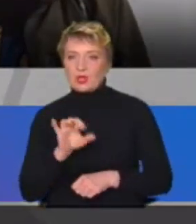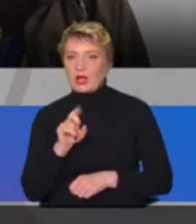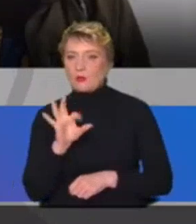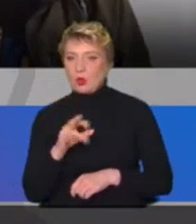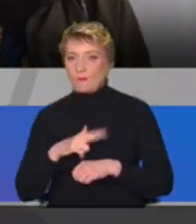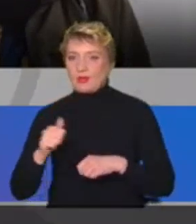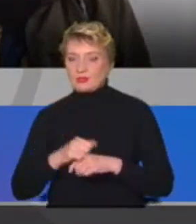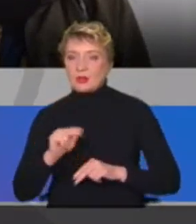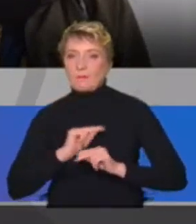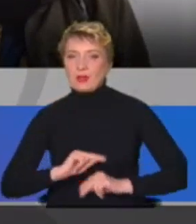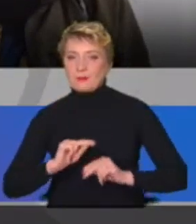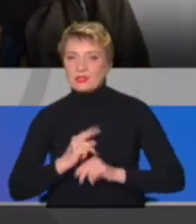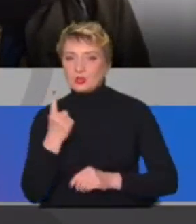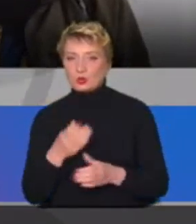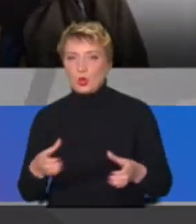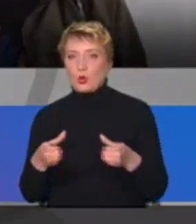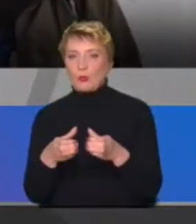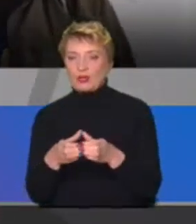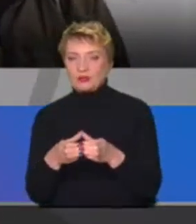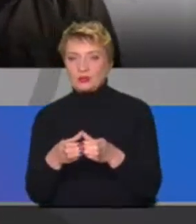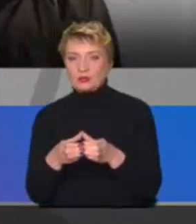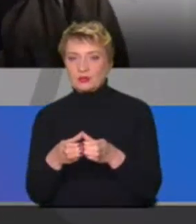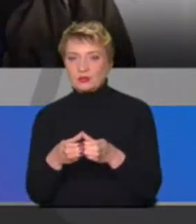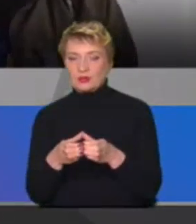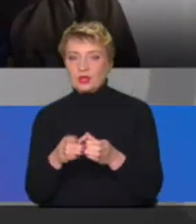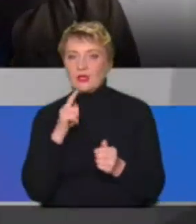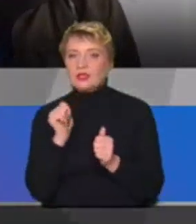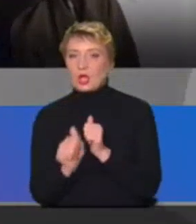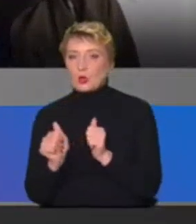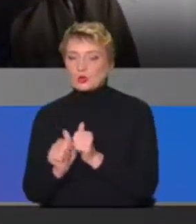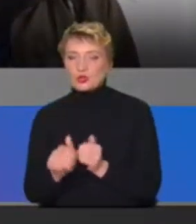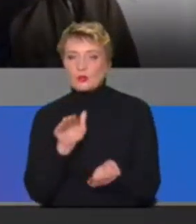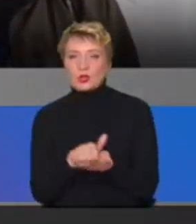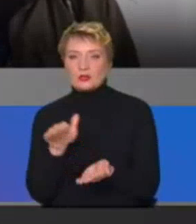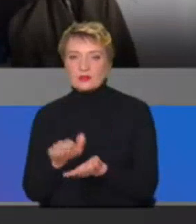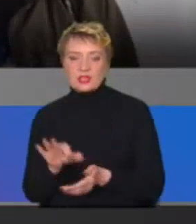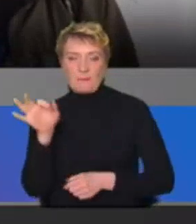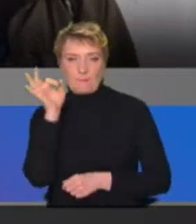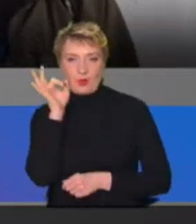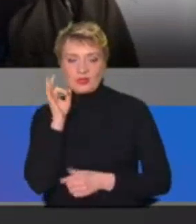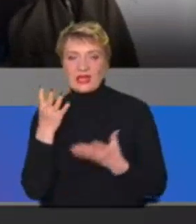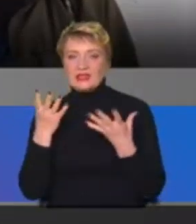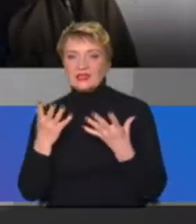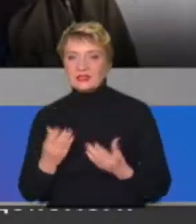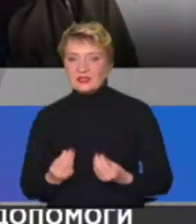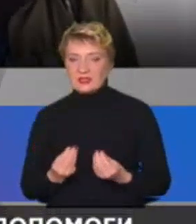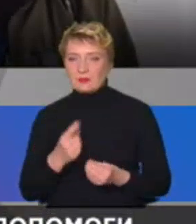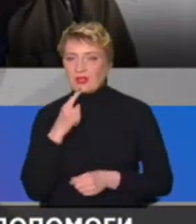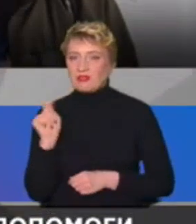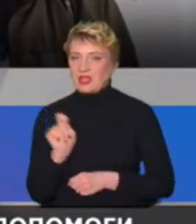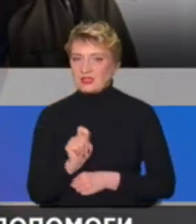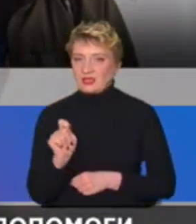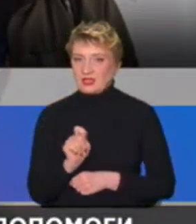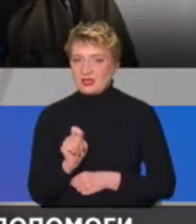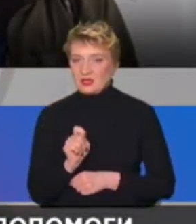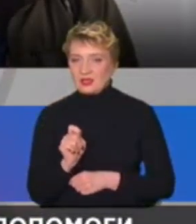працюємо разом однією командою з поліцією. На кожному кладовищі, в поминальні дні, там в неділю і